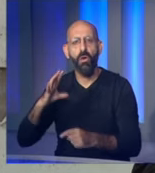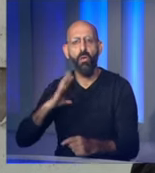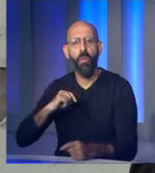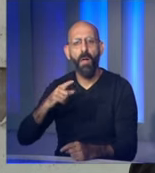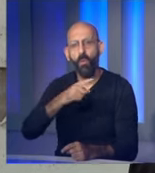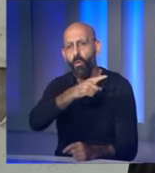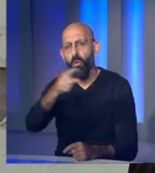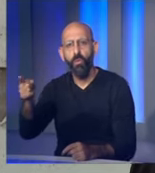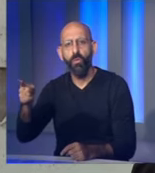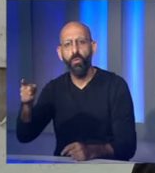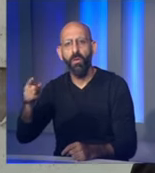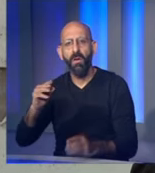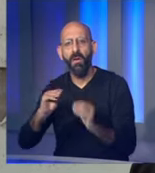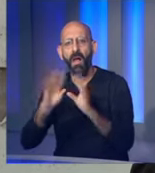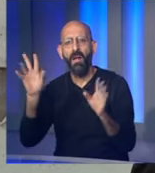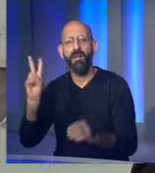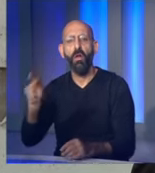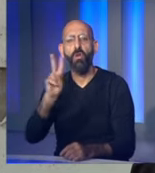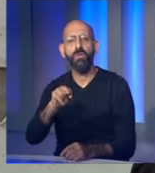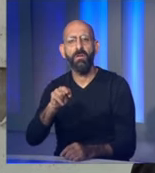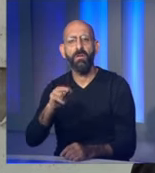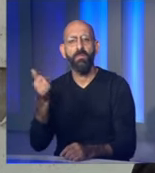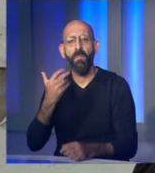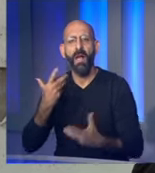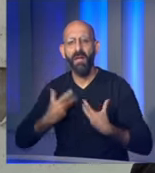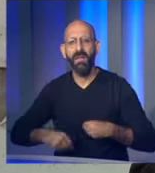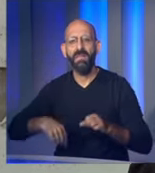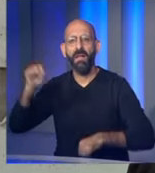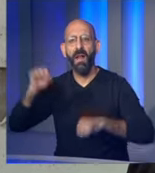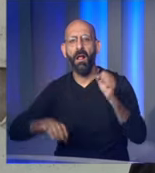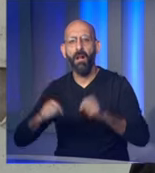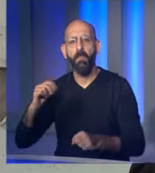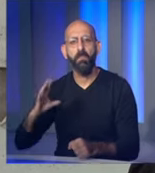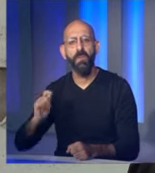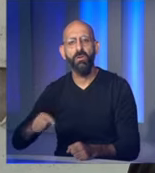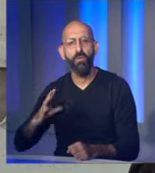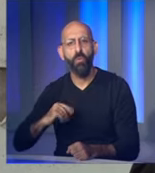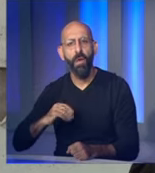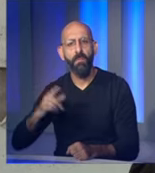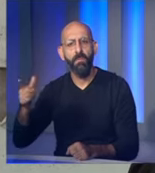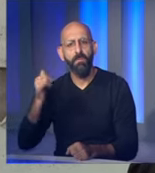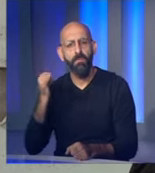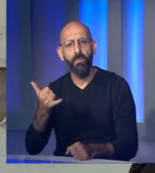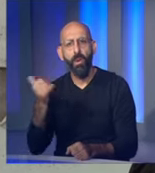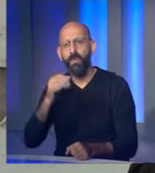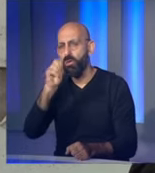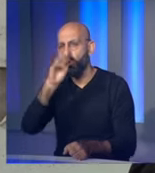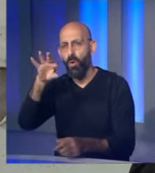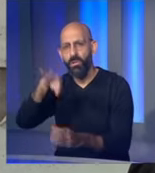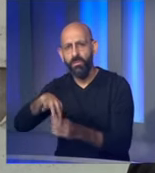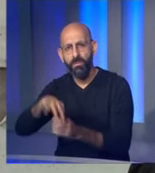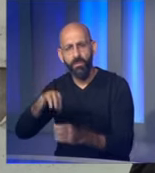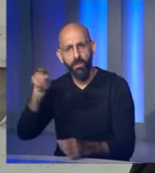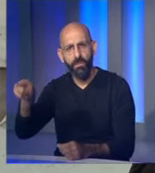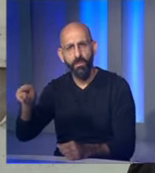وطنيه انا برجع بدع بدعي الزملاء النواب للتجمع نهار 22 الشهر